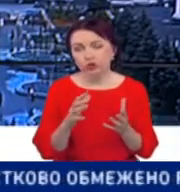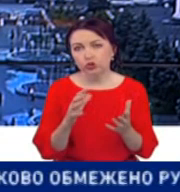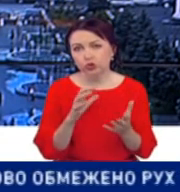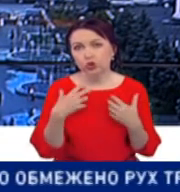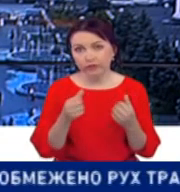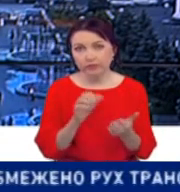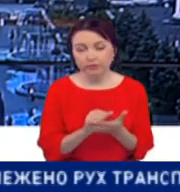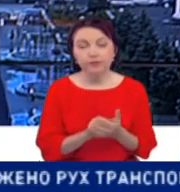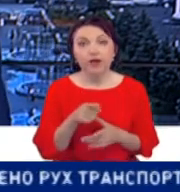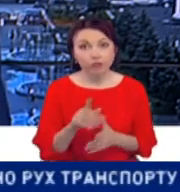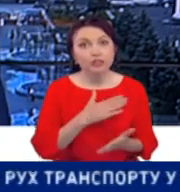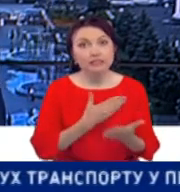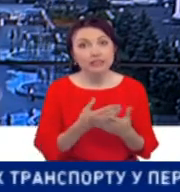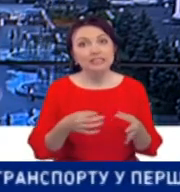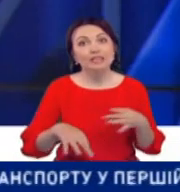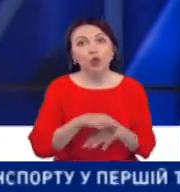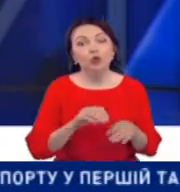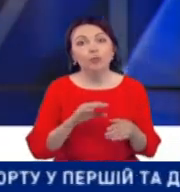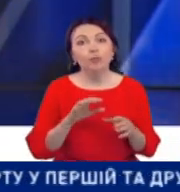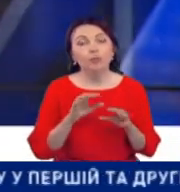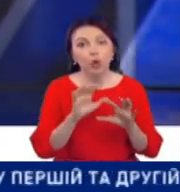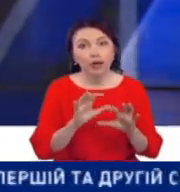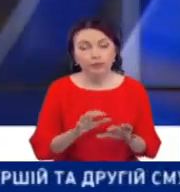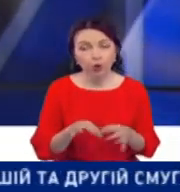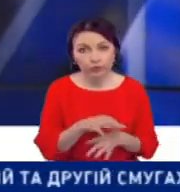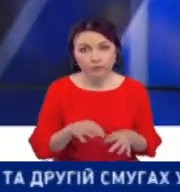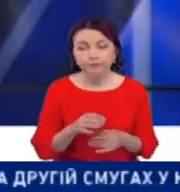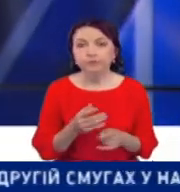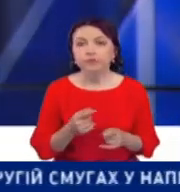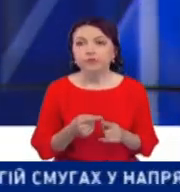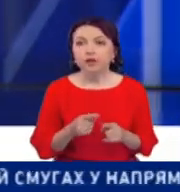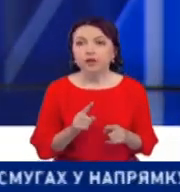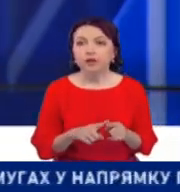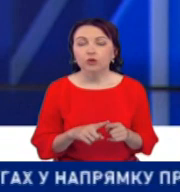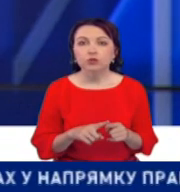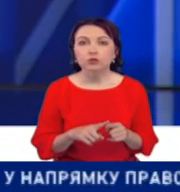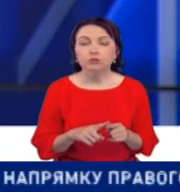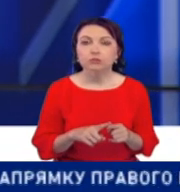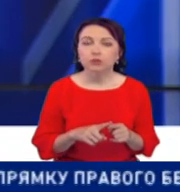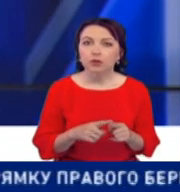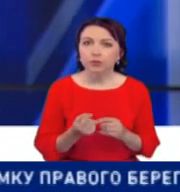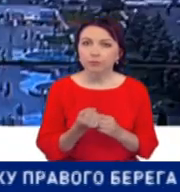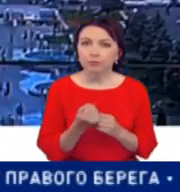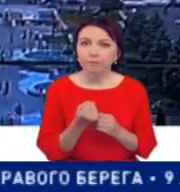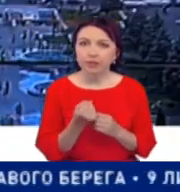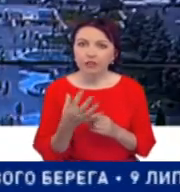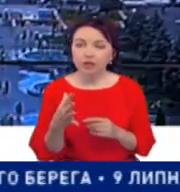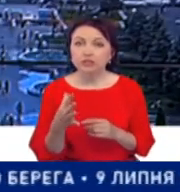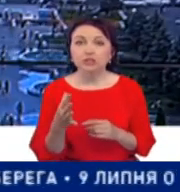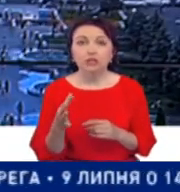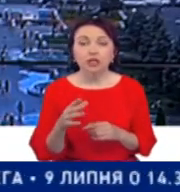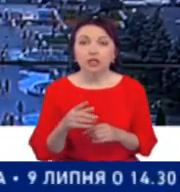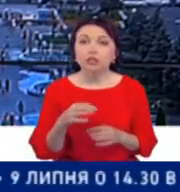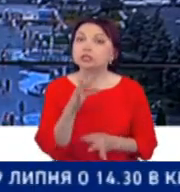є законопроекту щодо того, що відповідальність на 15 діб, якщо десь лайка якась лунає. Скажіть, будь ласка, от у нас в суспільстві все так класно,